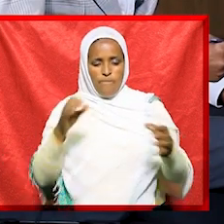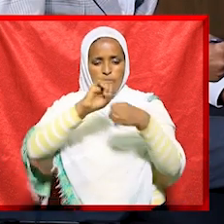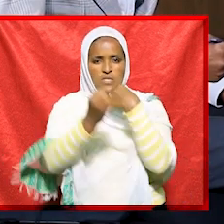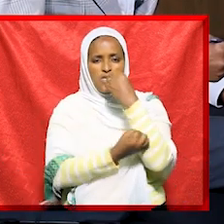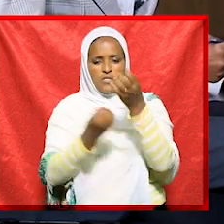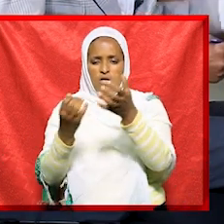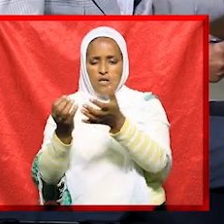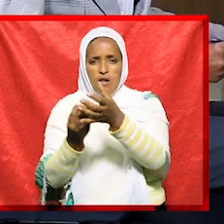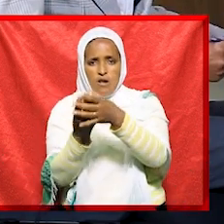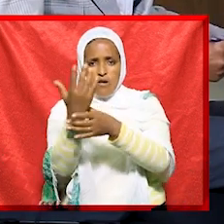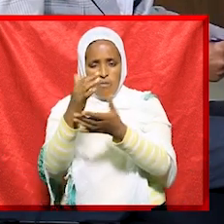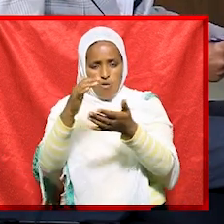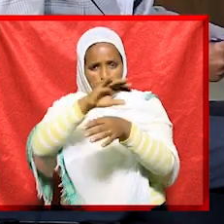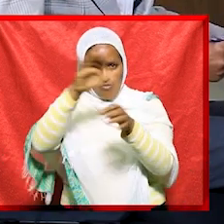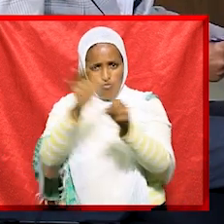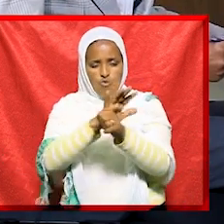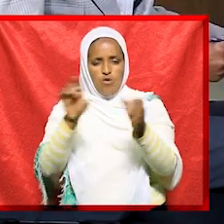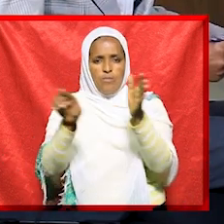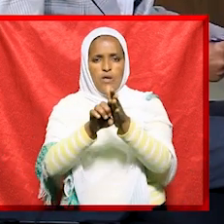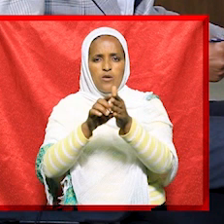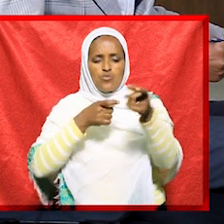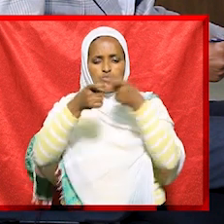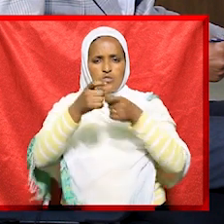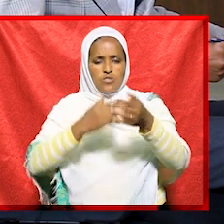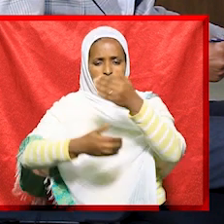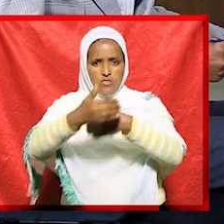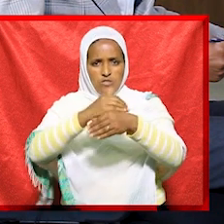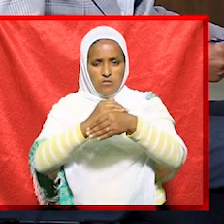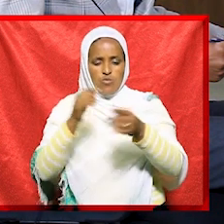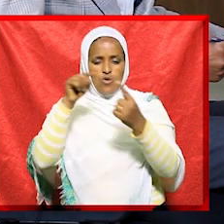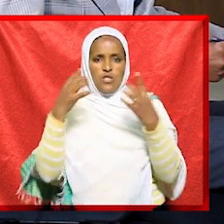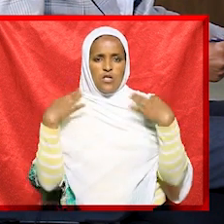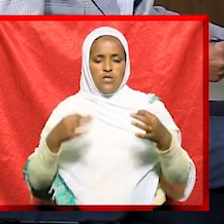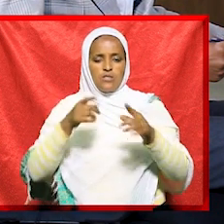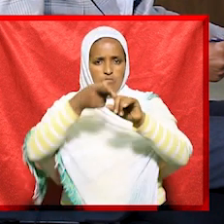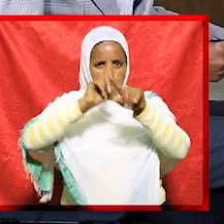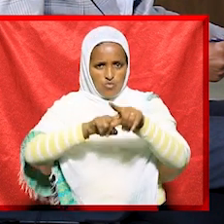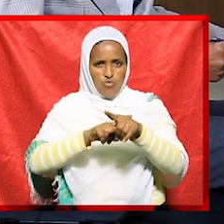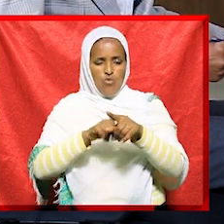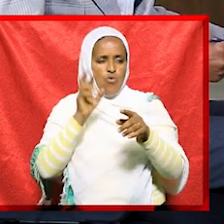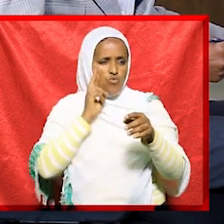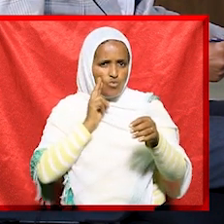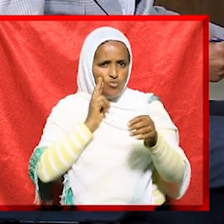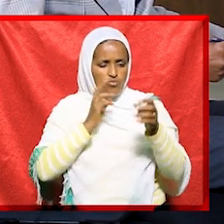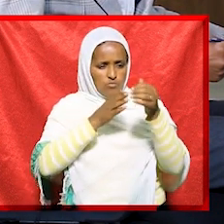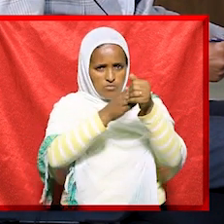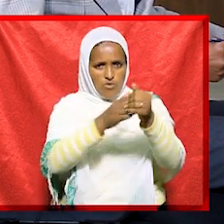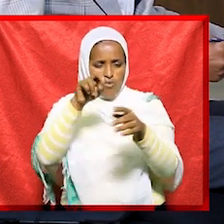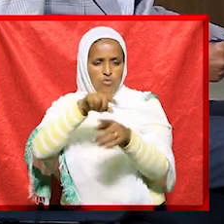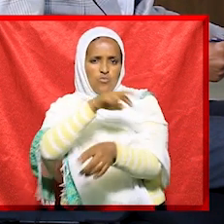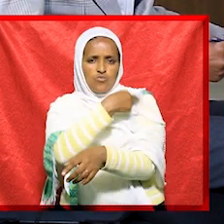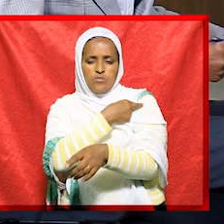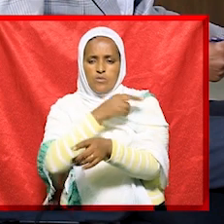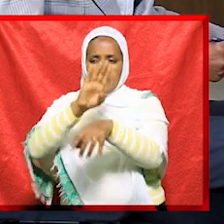መሰረተ ልማቶች በሙሉ በህግ ቁጥጥር ስር ሆነው ወደ ጤንነት እንዲመለሱ፣ ሆቴሎቹ፣ ቱር ጋይዶቹ ወደ ሐኪም ቤት እንዲገቡ፣